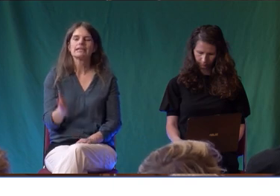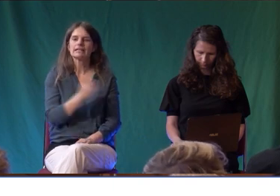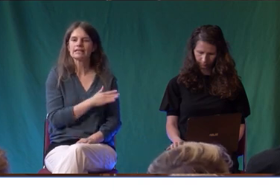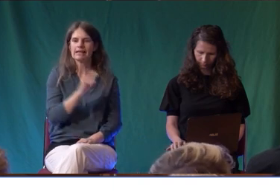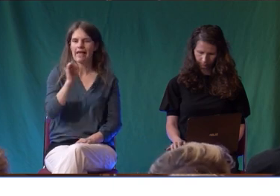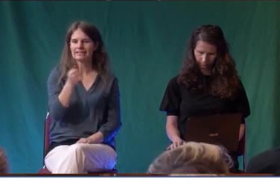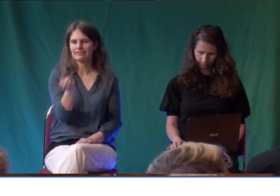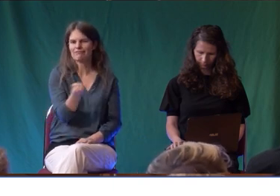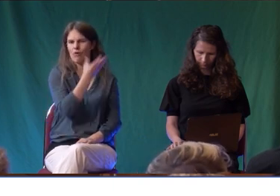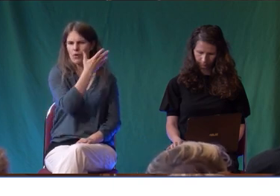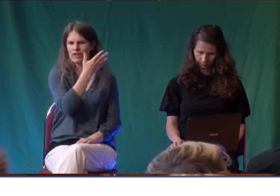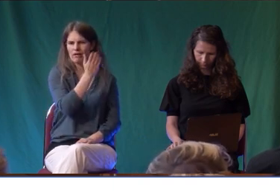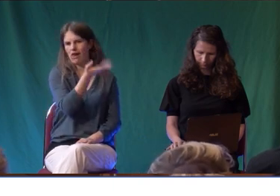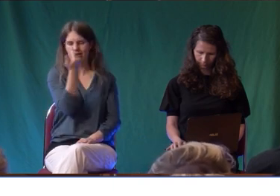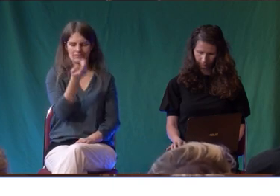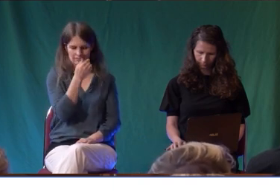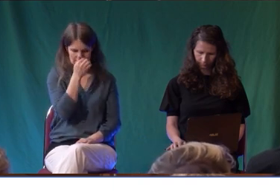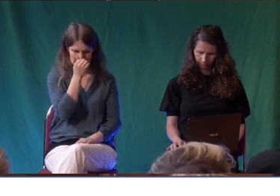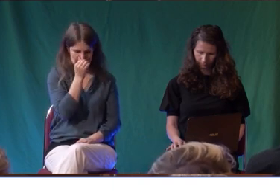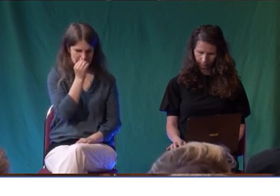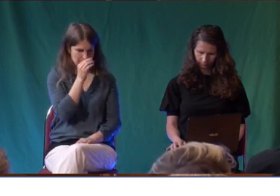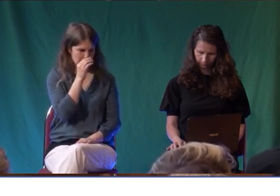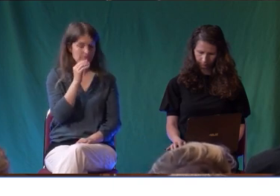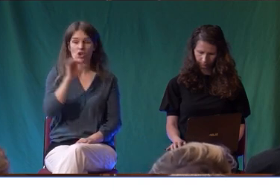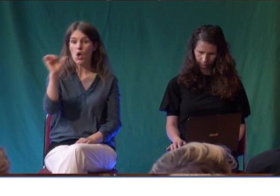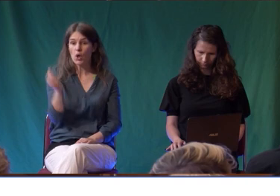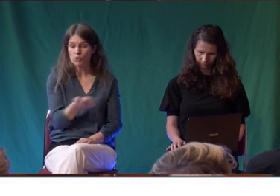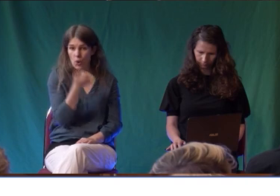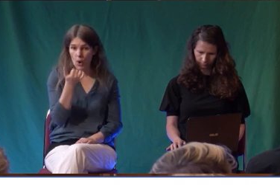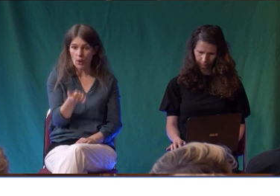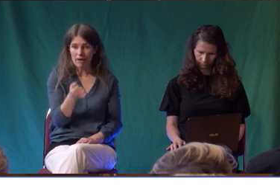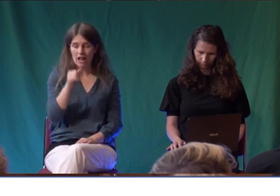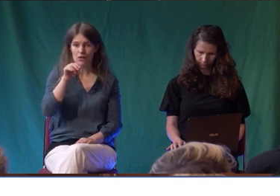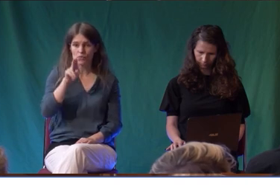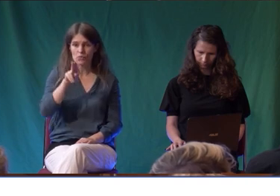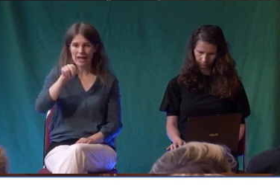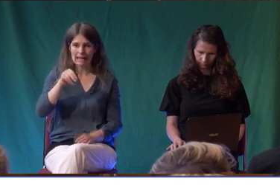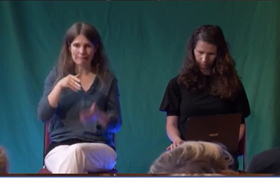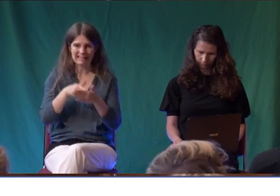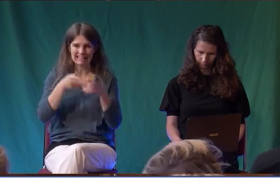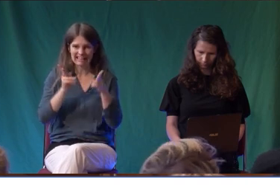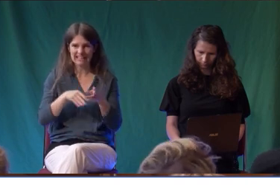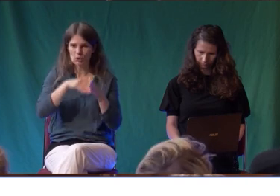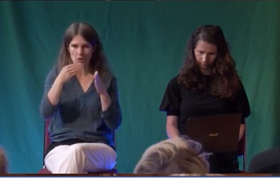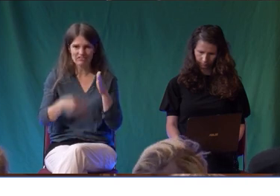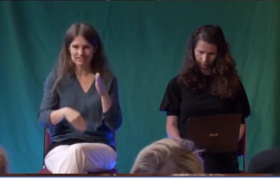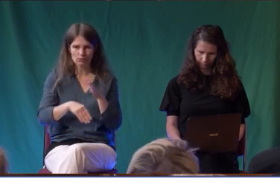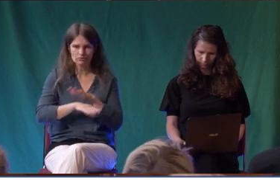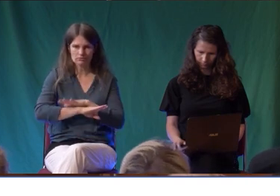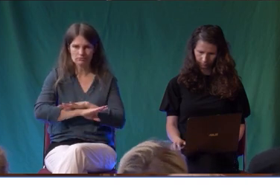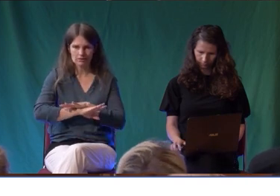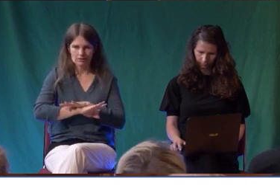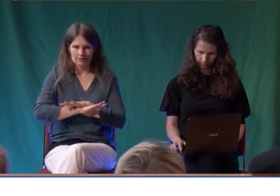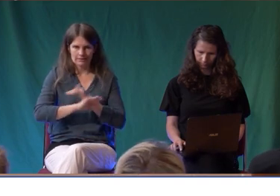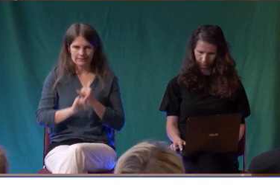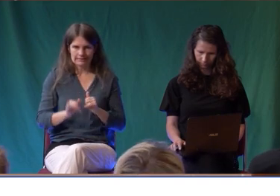überspringen werde und nicht noch mal etwas zur un Behindertenrechtskonvention sage weil das haben mein zwei